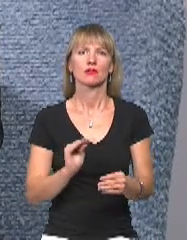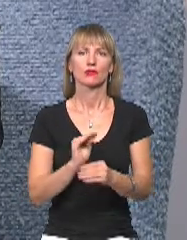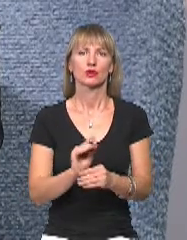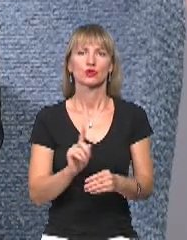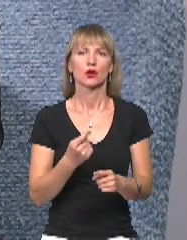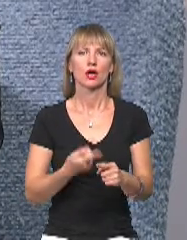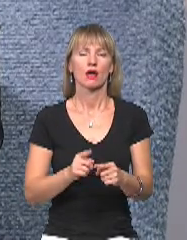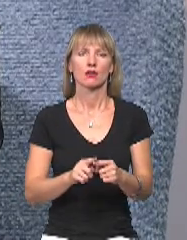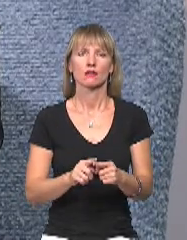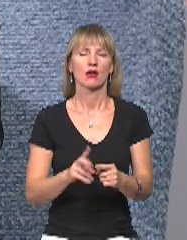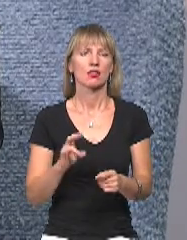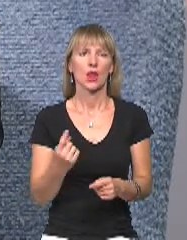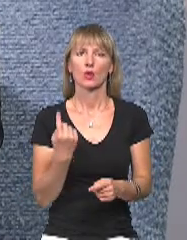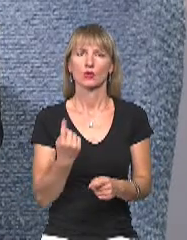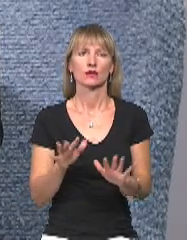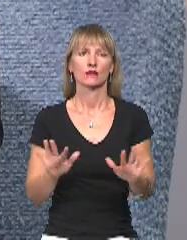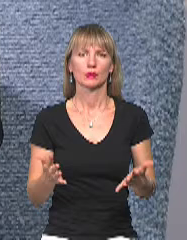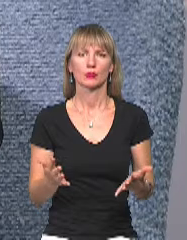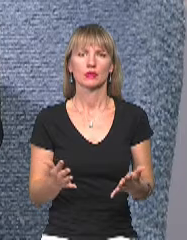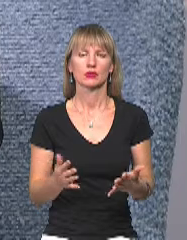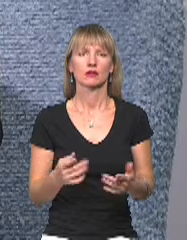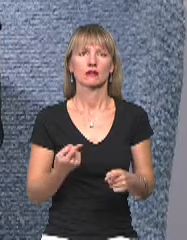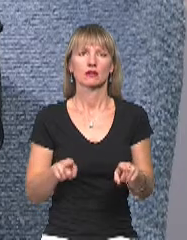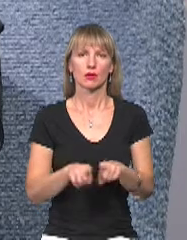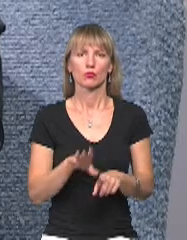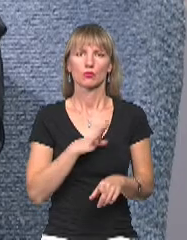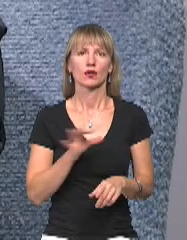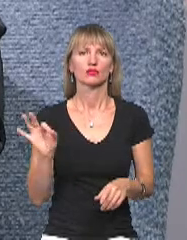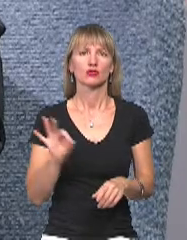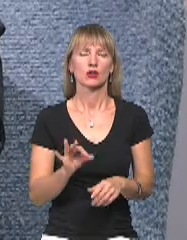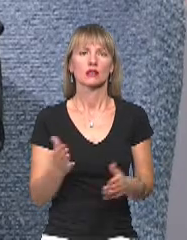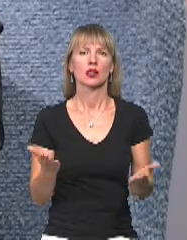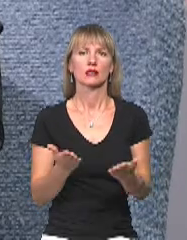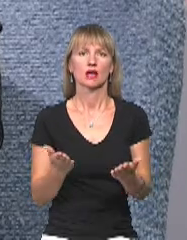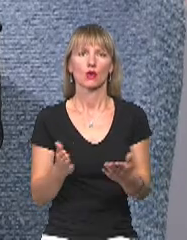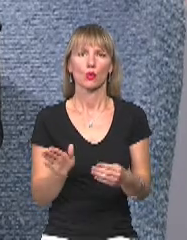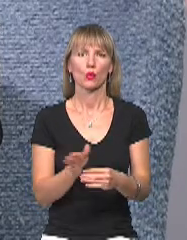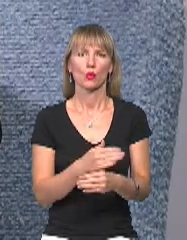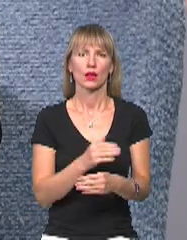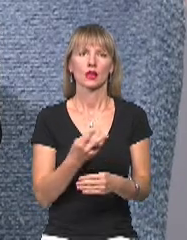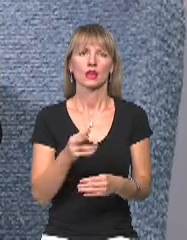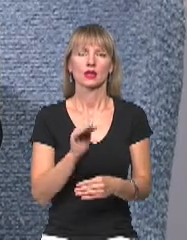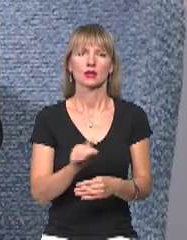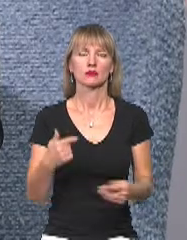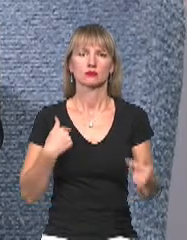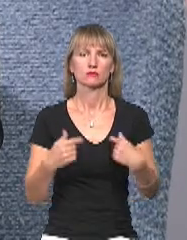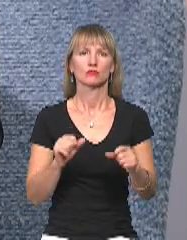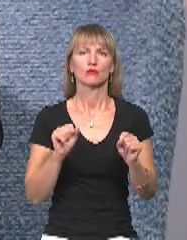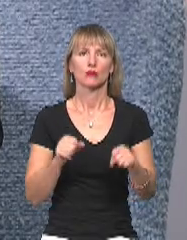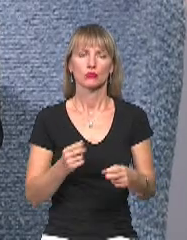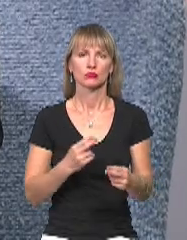це не поодинокі випадки. Як убезпечити дітей від страждань? І чи можна запобігти